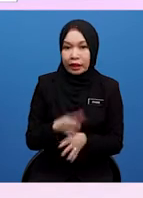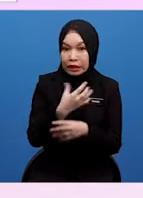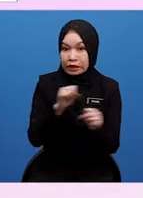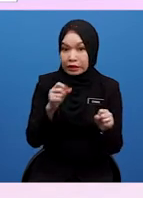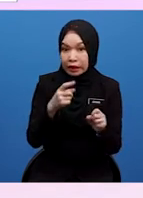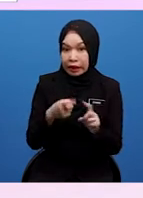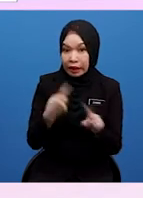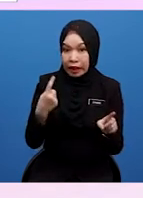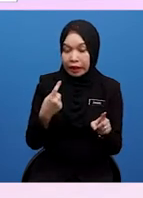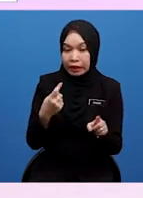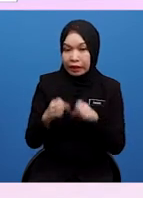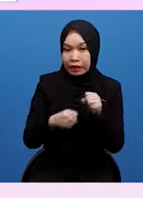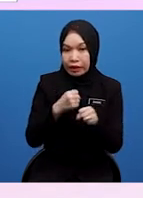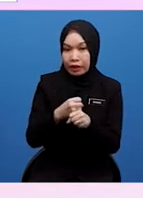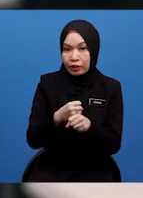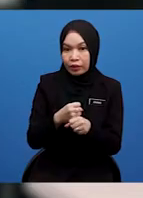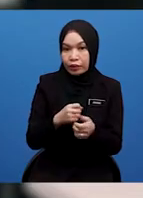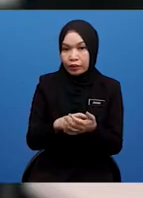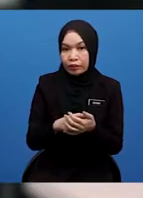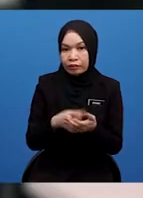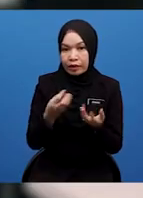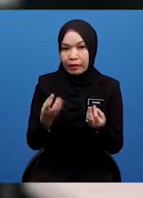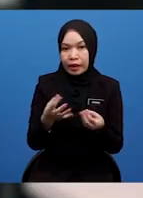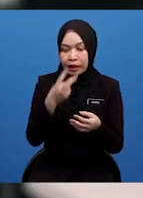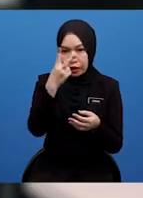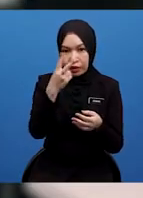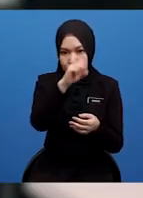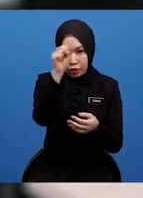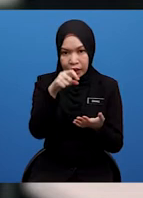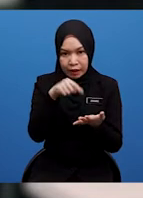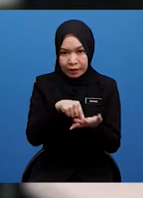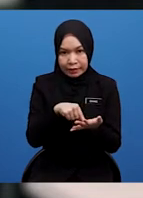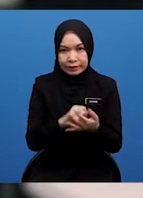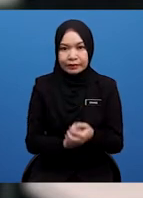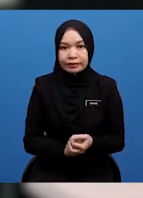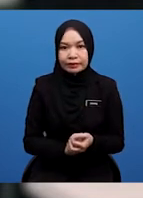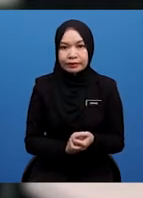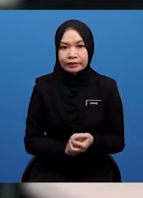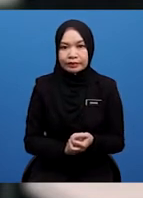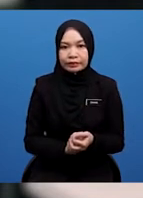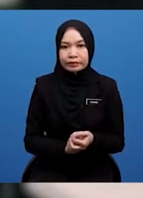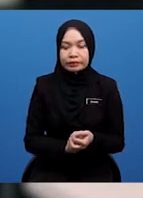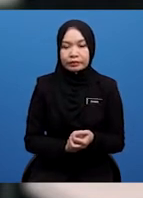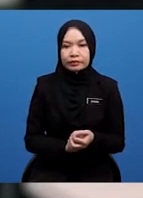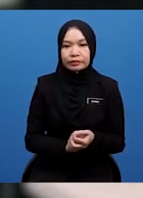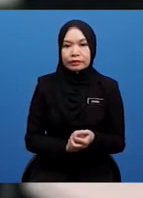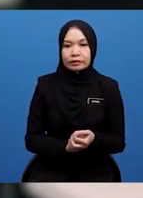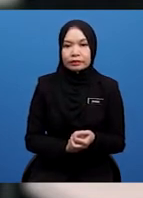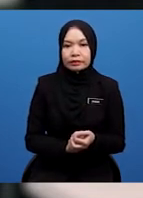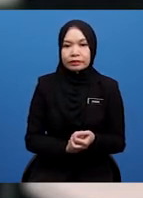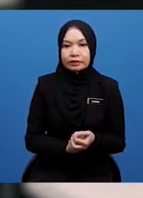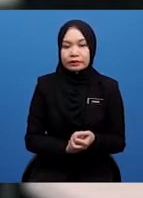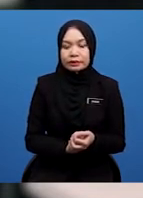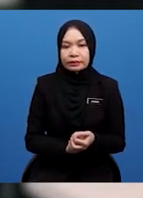tahun 2009. Jawapan soalan ini adalah graf gabungan bar compound dan